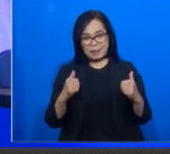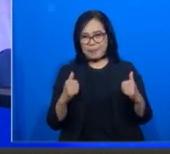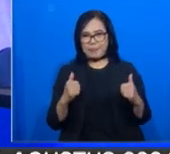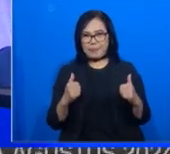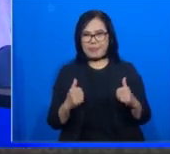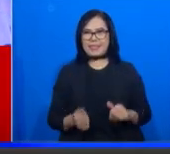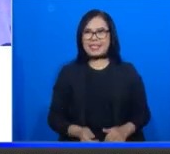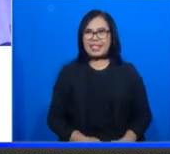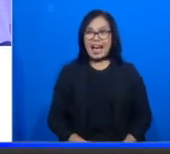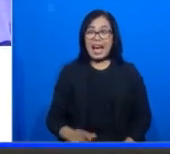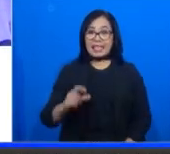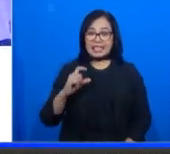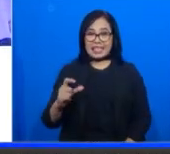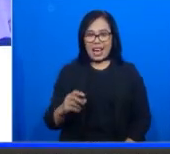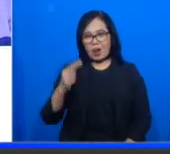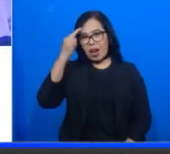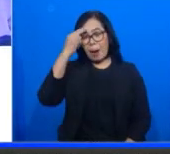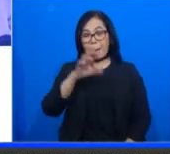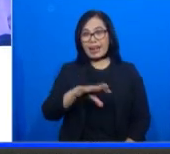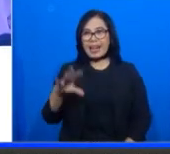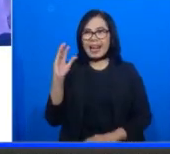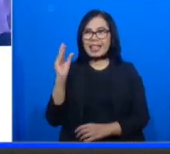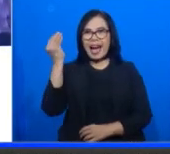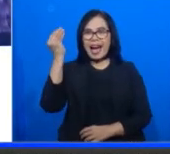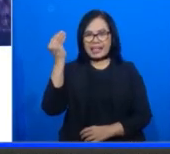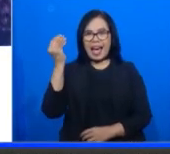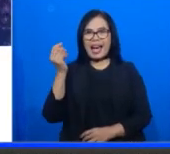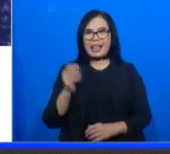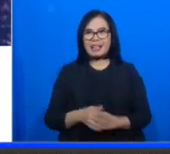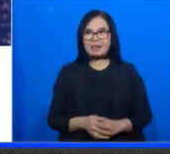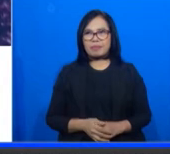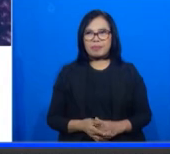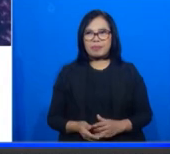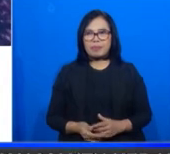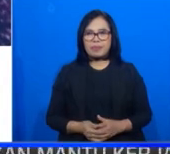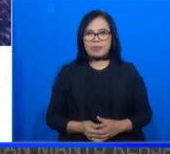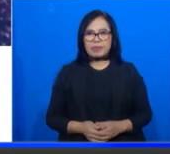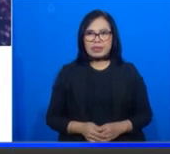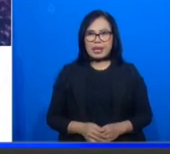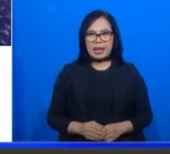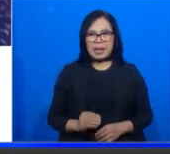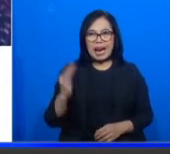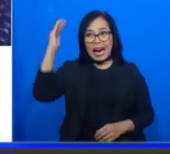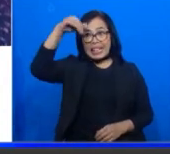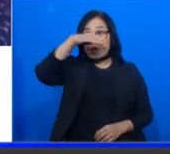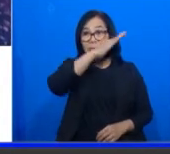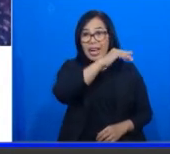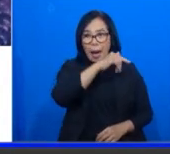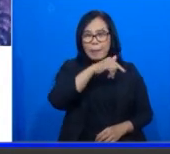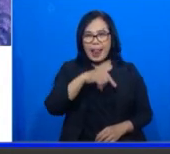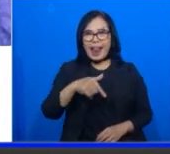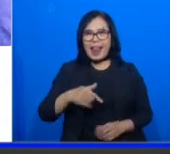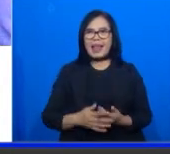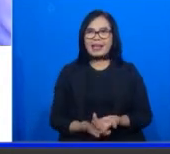Bakal calon kepala daerah Jakarta melakukan beragam aktivitas pada Minggu. Bacagub Ridwan Kamil mengunjungi makam Mbah Priok dan